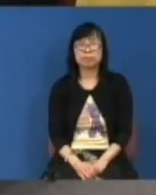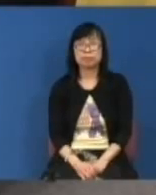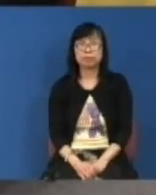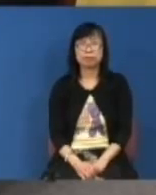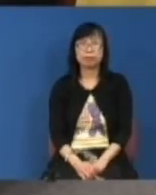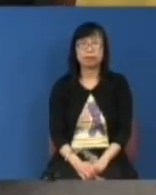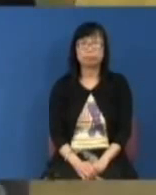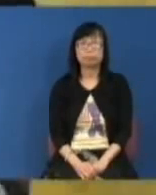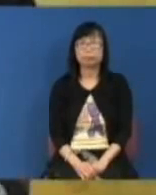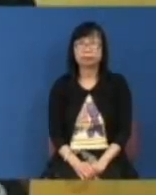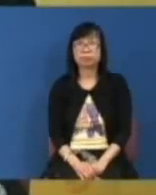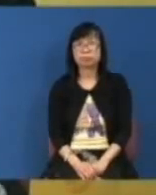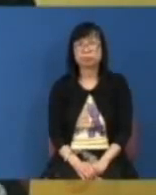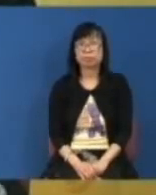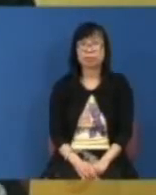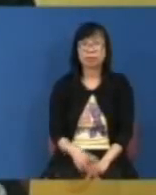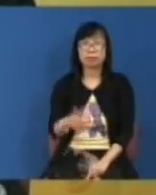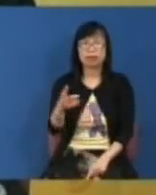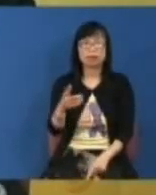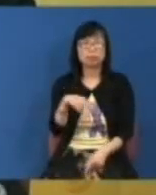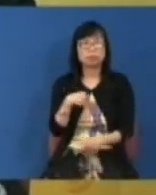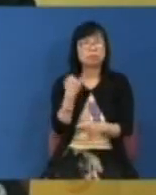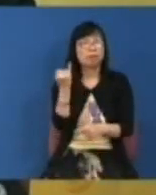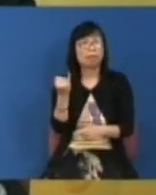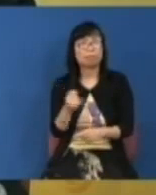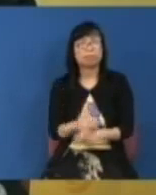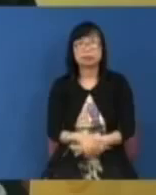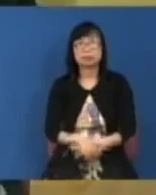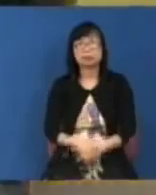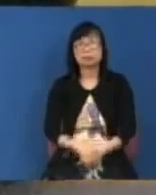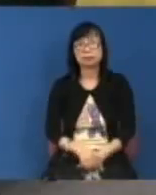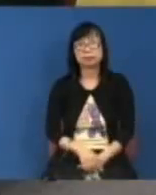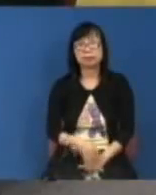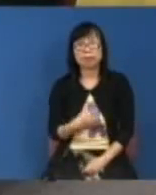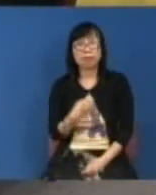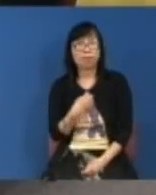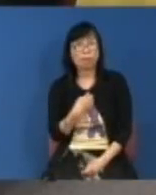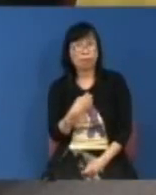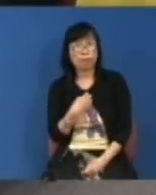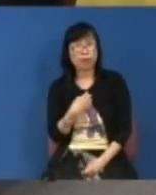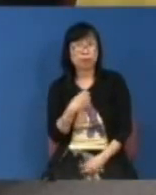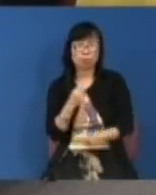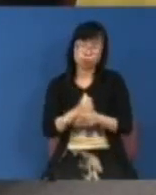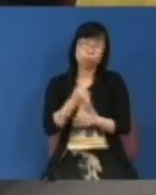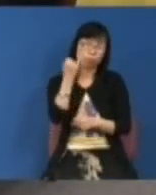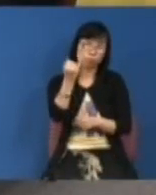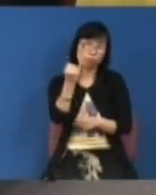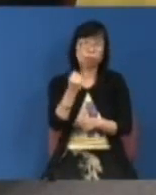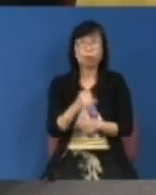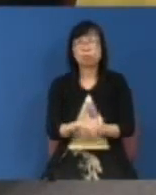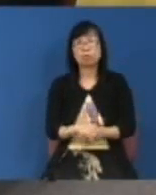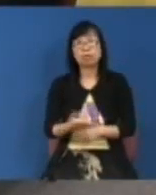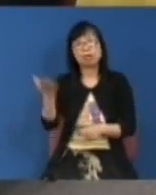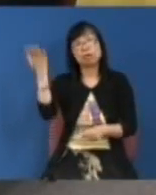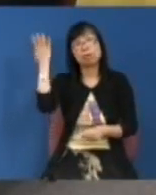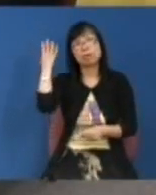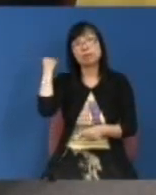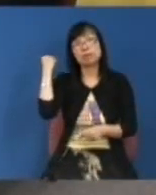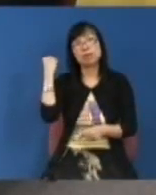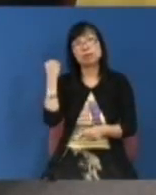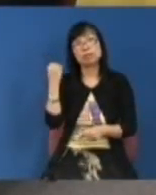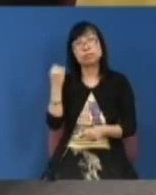是？即是事例不符啦，其實 不是，即是我覺得即是我可能我是錯其實昨天就最荒謬的就是講